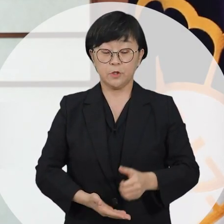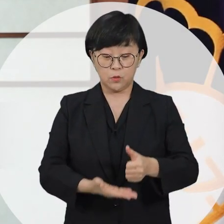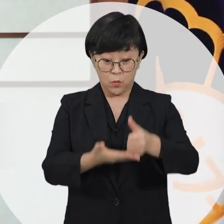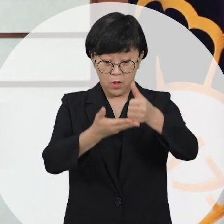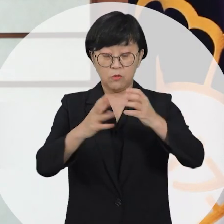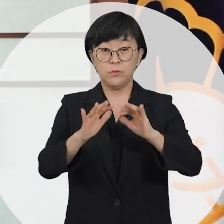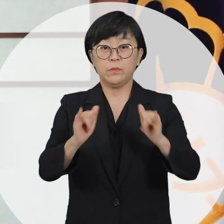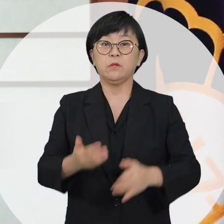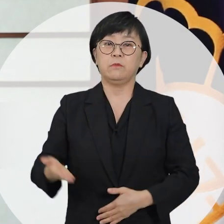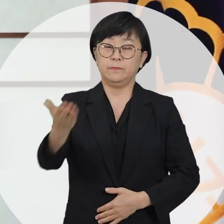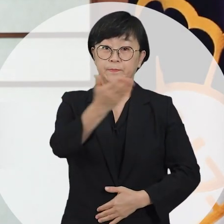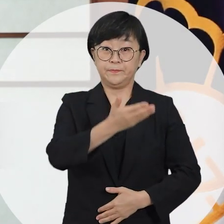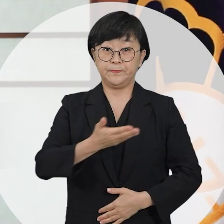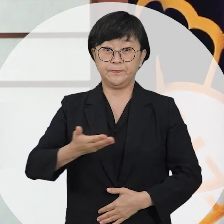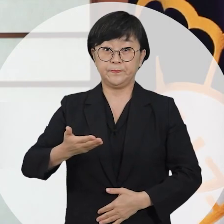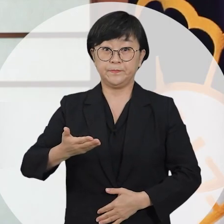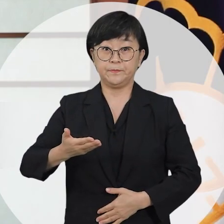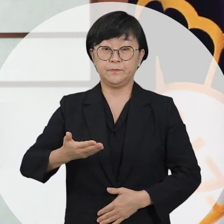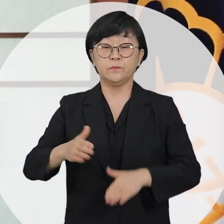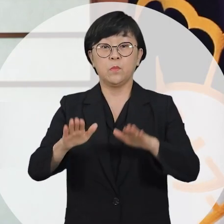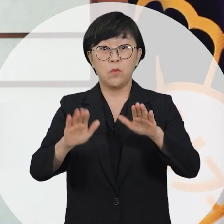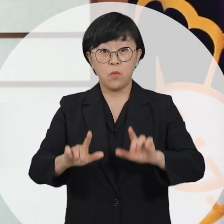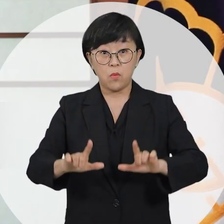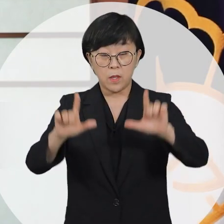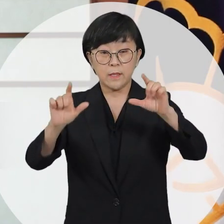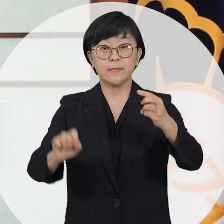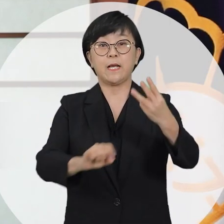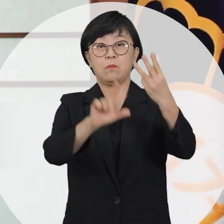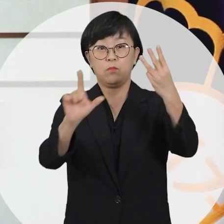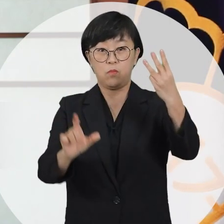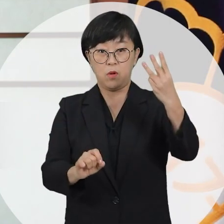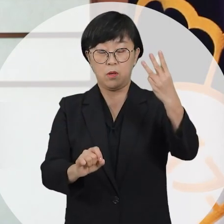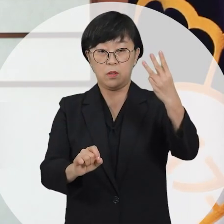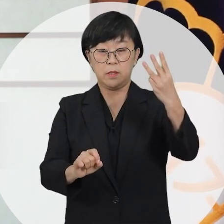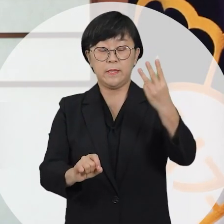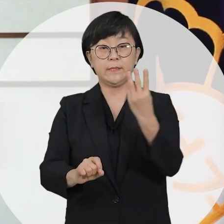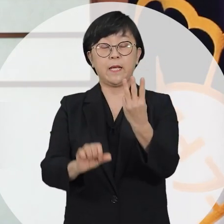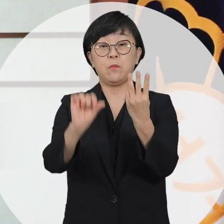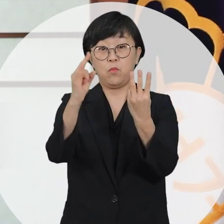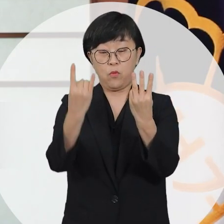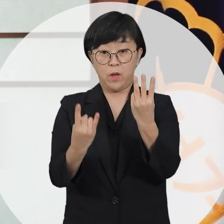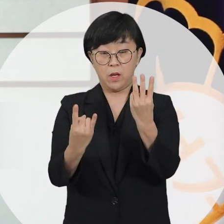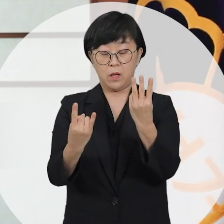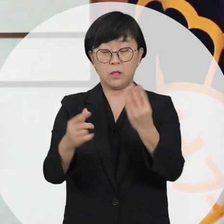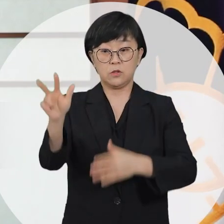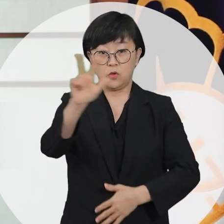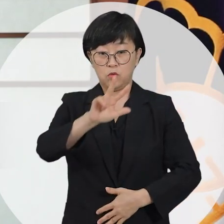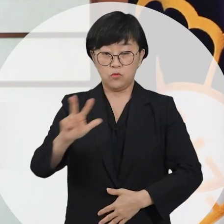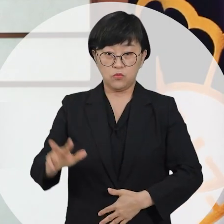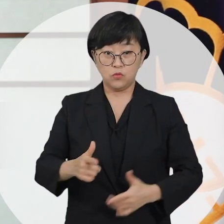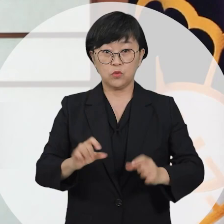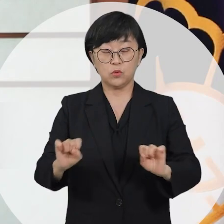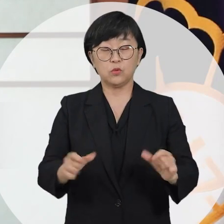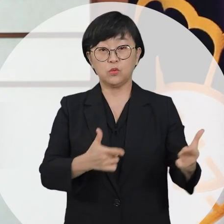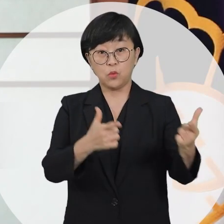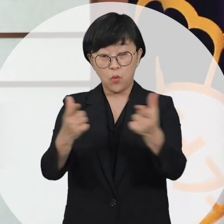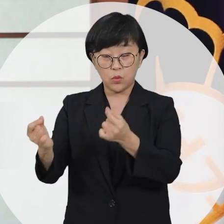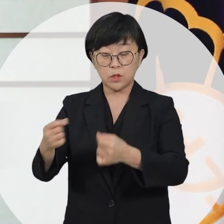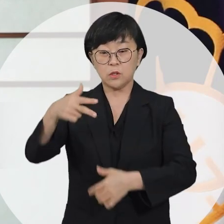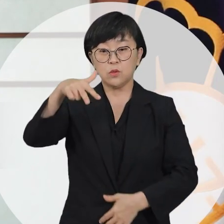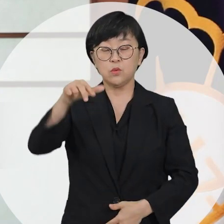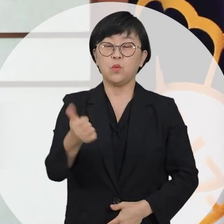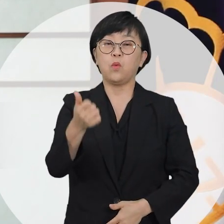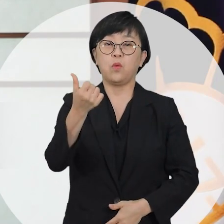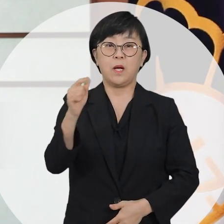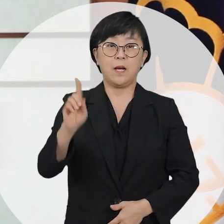존경하는 국민 여러분, 올해 3월에는 제3회 전국 동시조합장 선거가